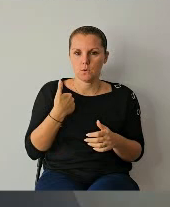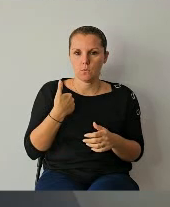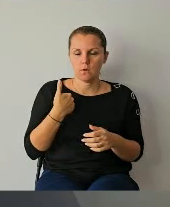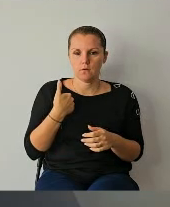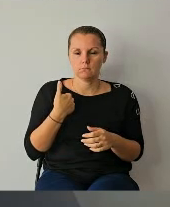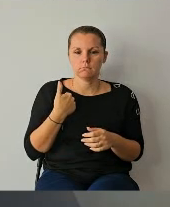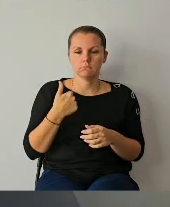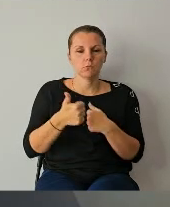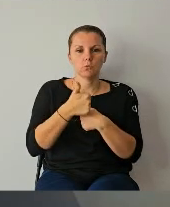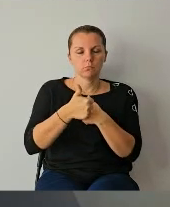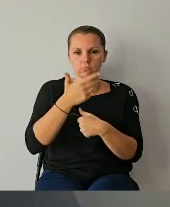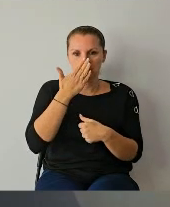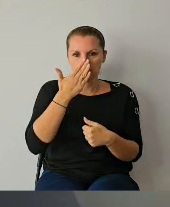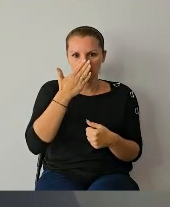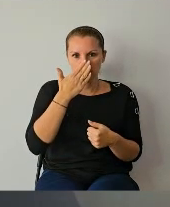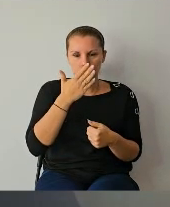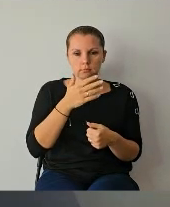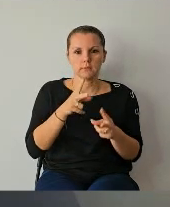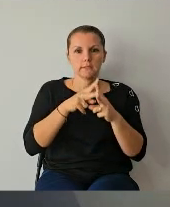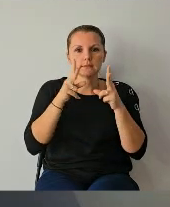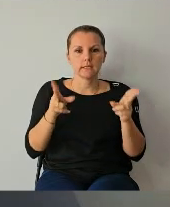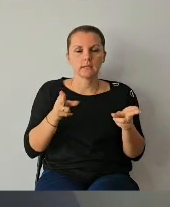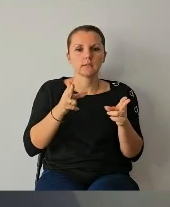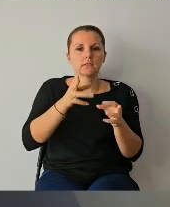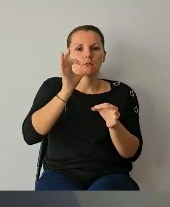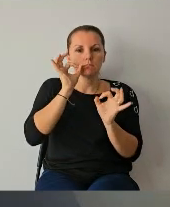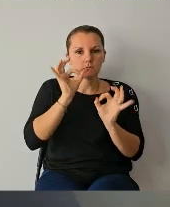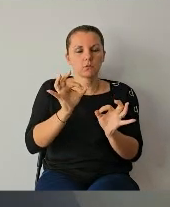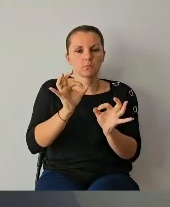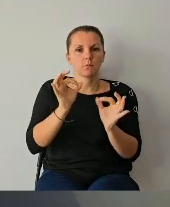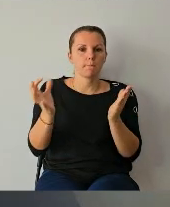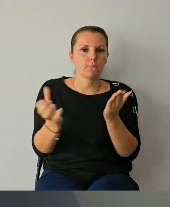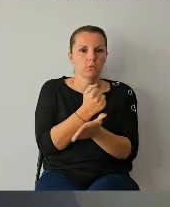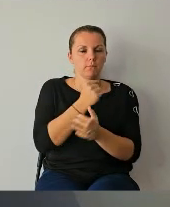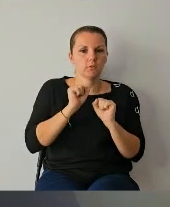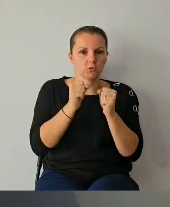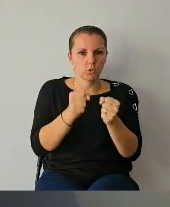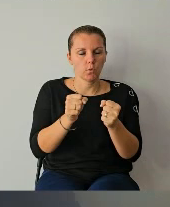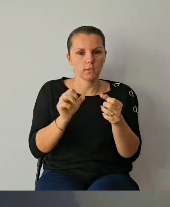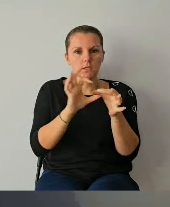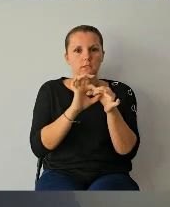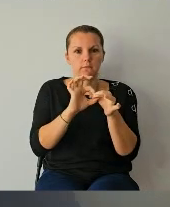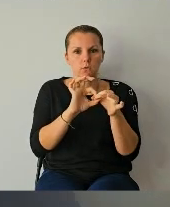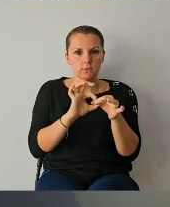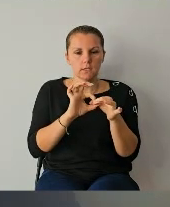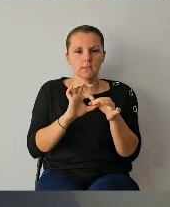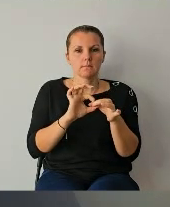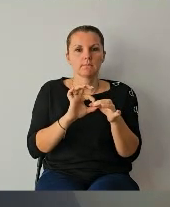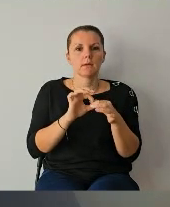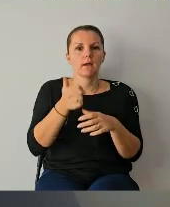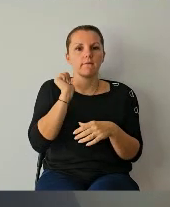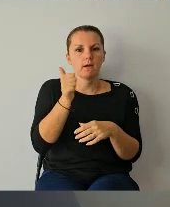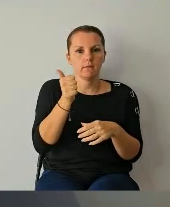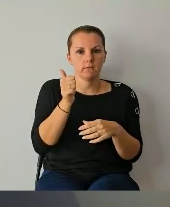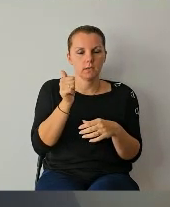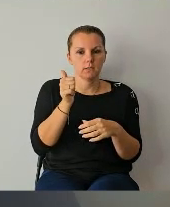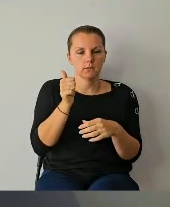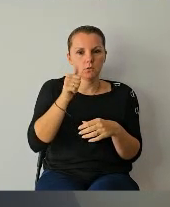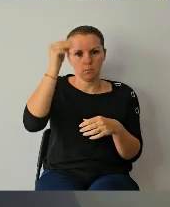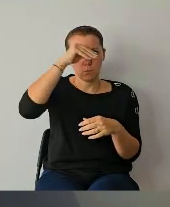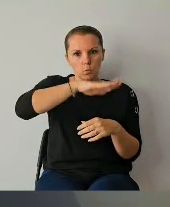Dotyczyła ona w zakresie prawidłowości podejmowanych działań związanych z kwalifikowaniem uczniów oraz